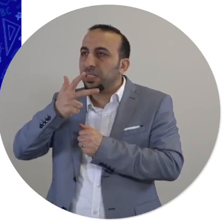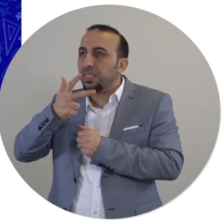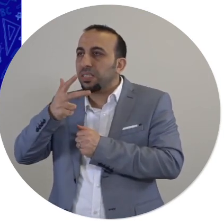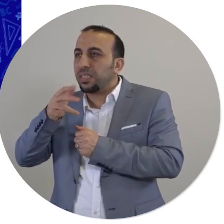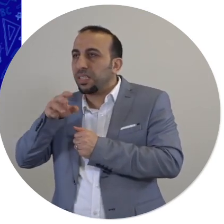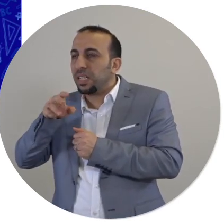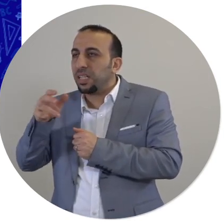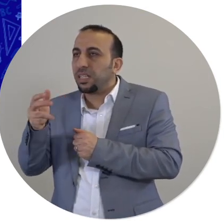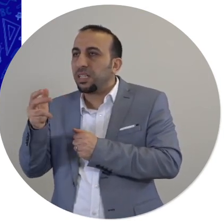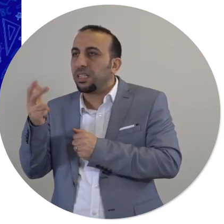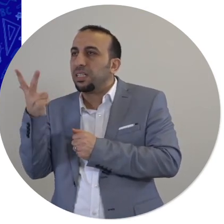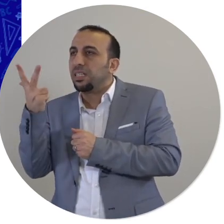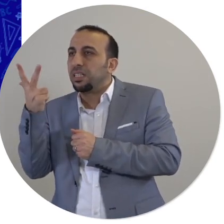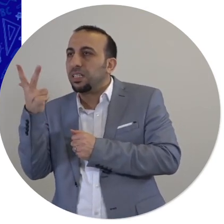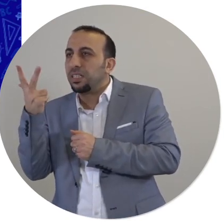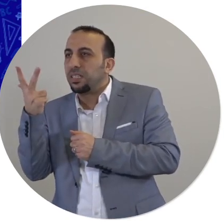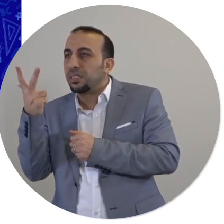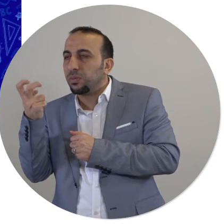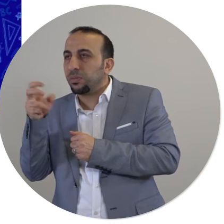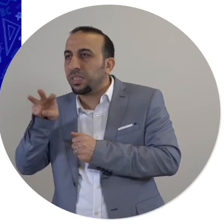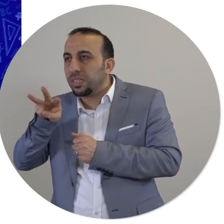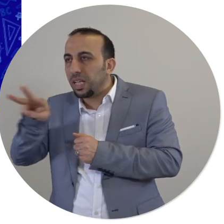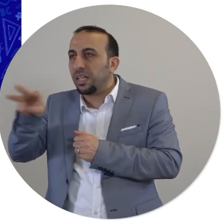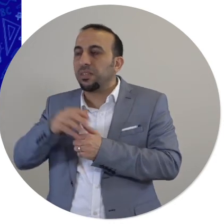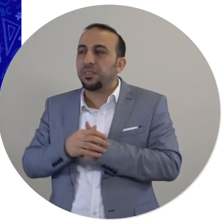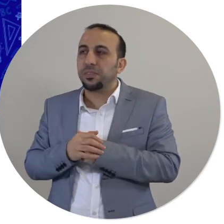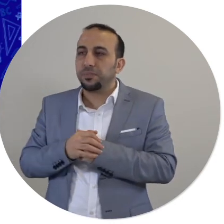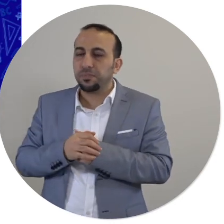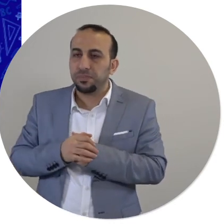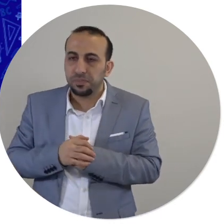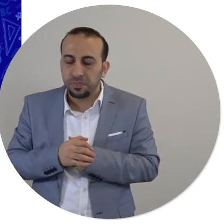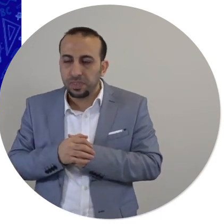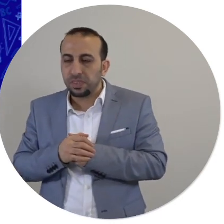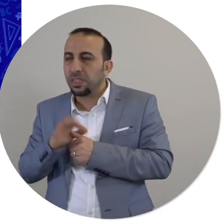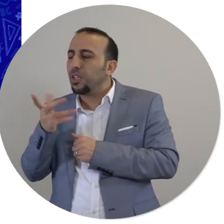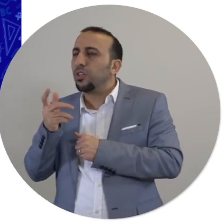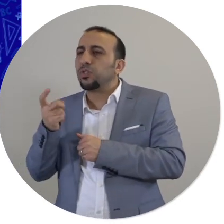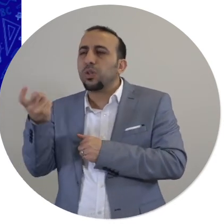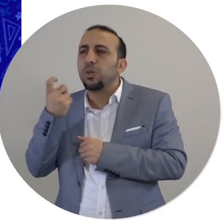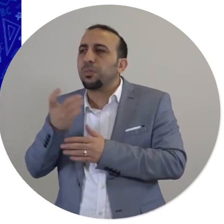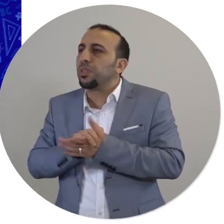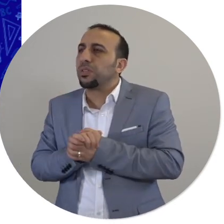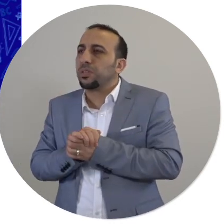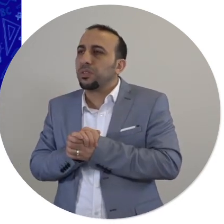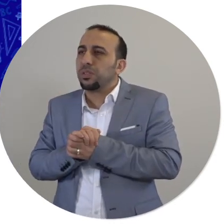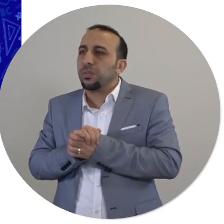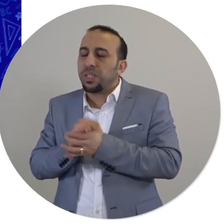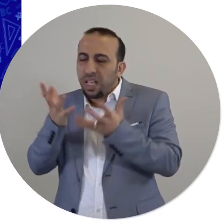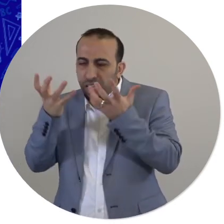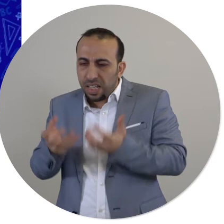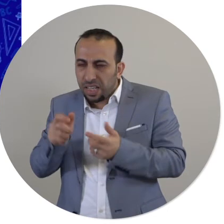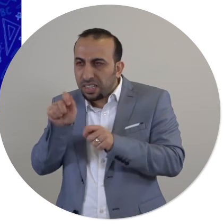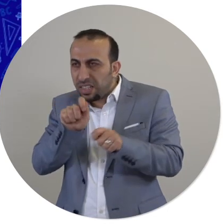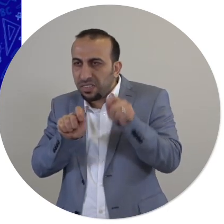وتعوض بالمعطيات بدون ما ترد على المسألة وتبحث عن المطلوب. المطلوب في هذه المسألة حساب الكثافة